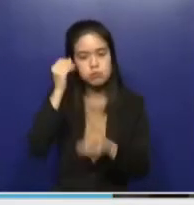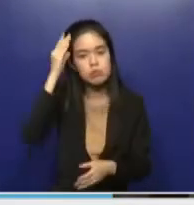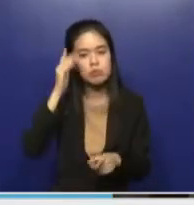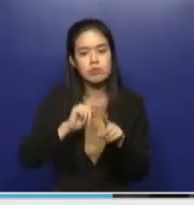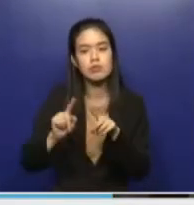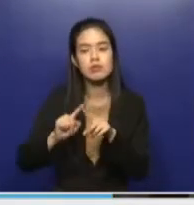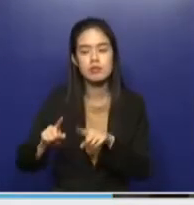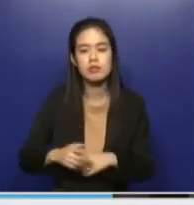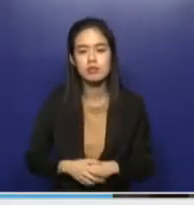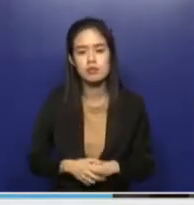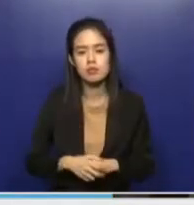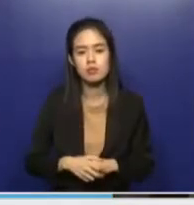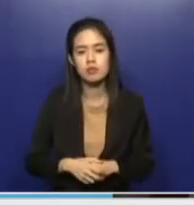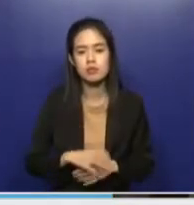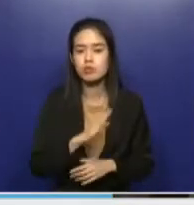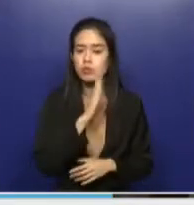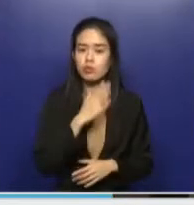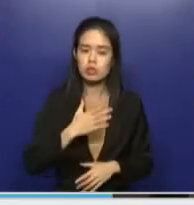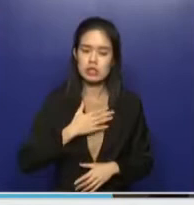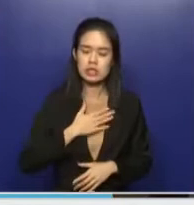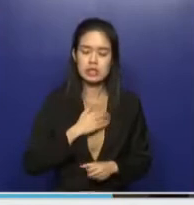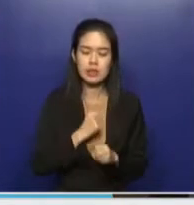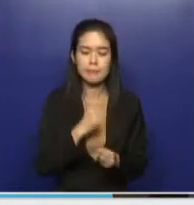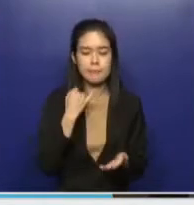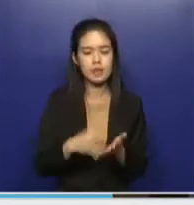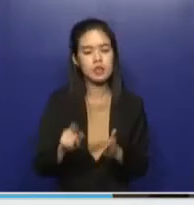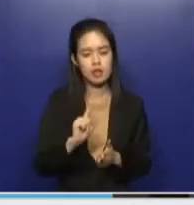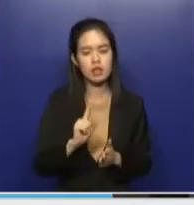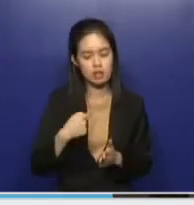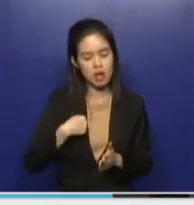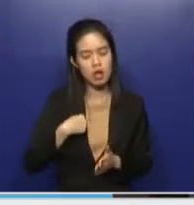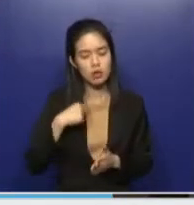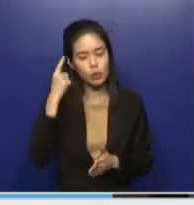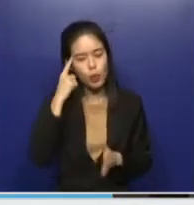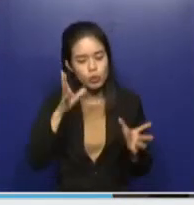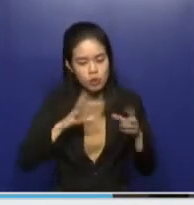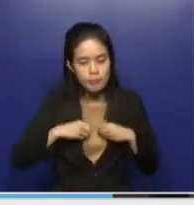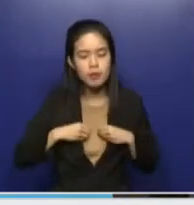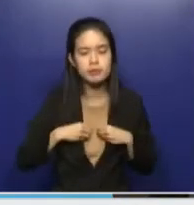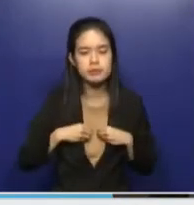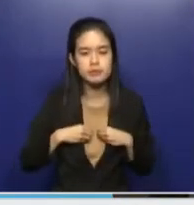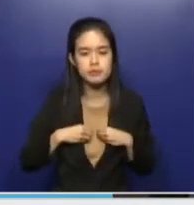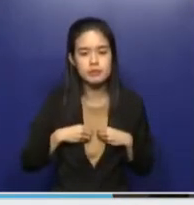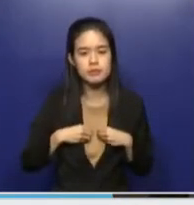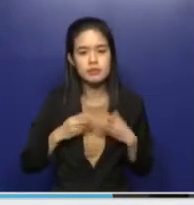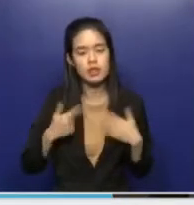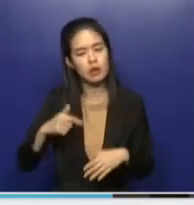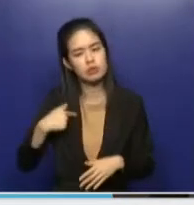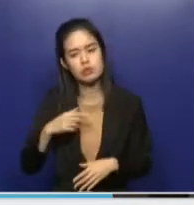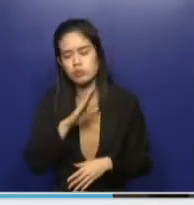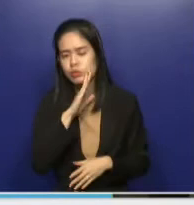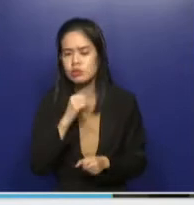ราจะเรียนรู้ข้อผิดพลาดของเราอย่างเปิดเผยได้อย่างไรและเราจะเรียนรู้ข้อผิดพลาดของเราอย่างสร้างสรรค์ได้อย่าง